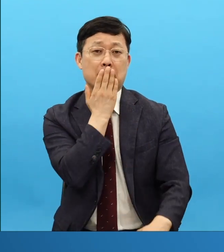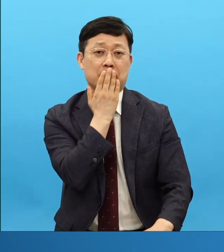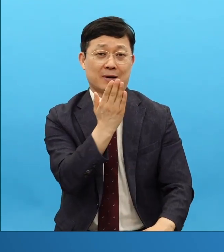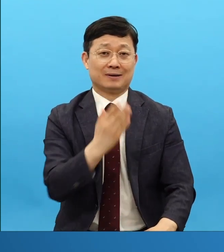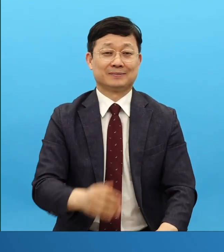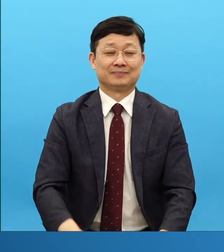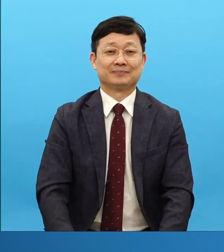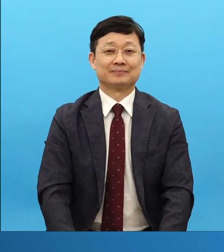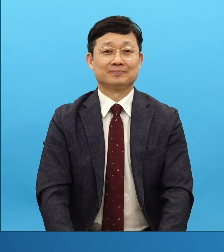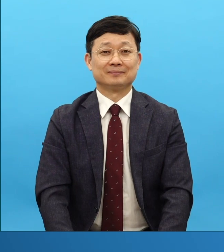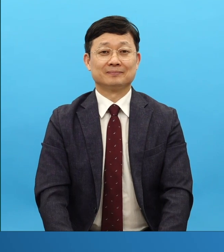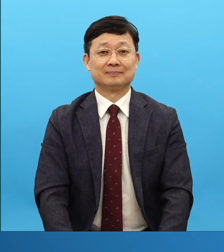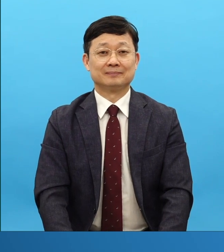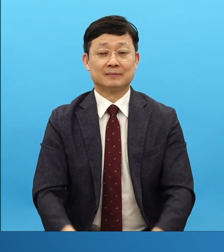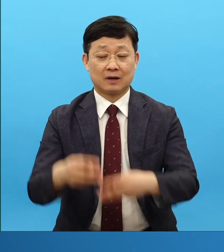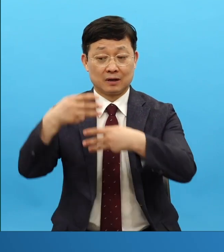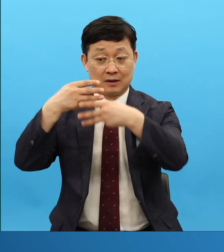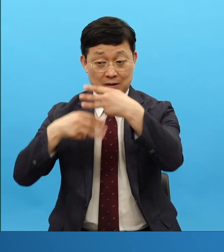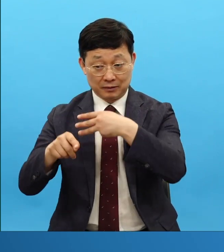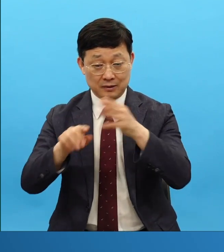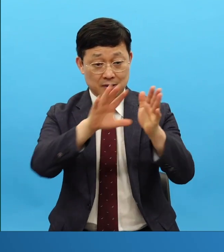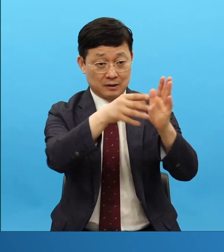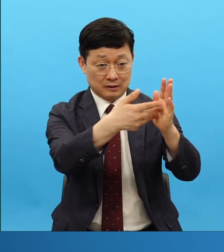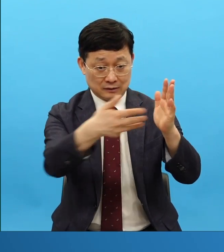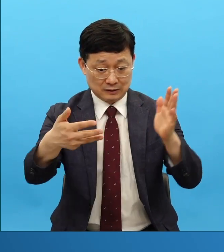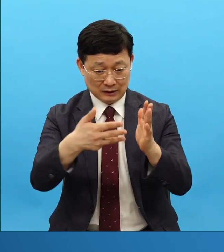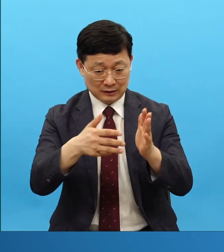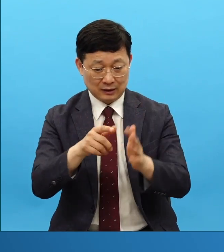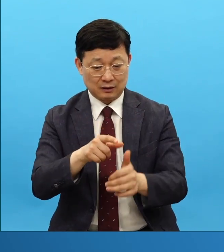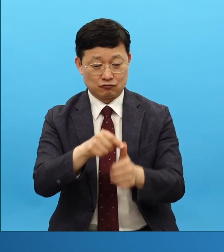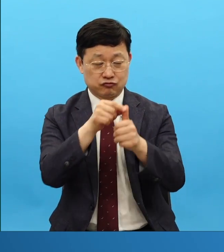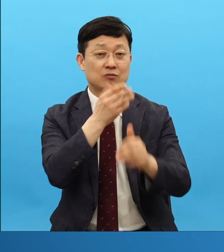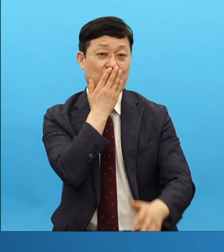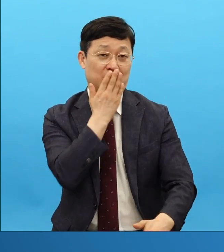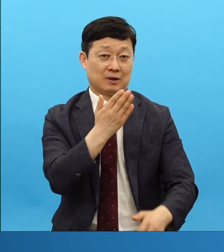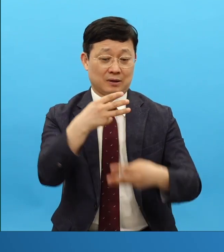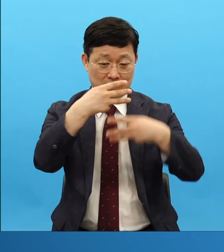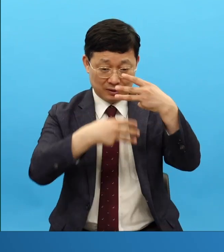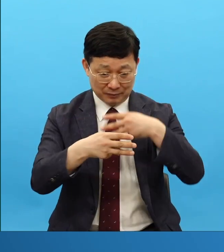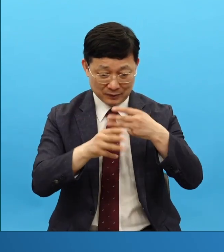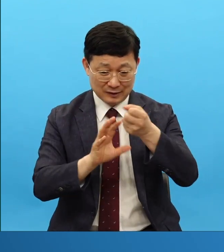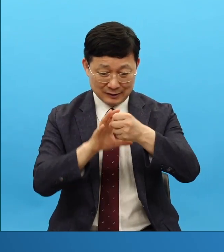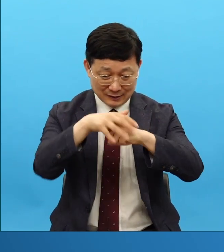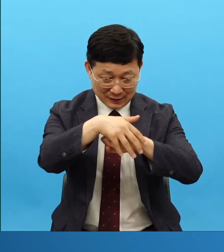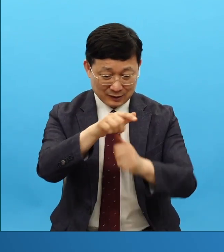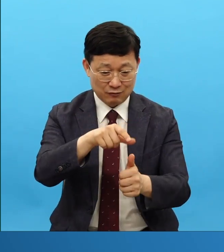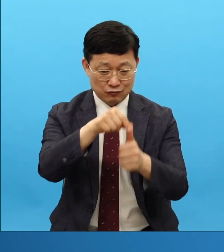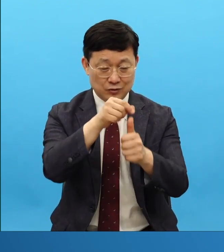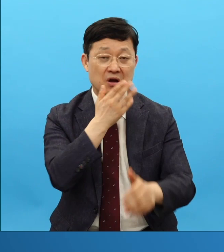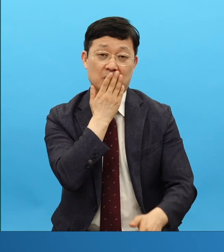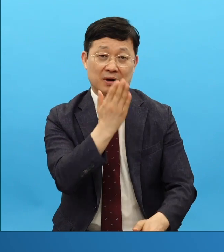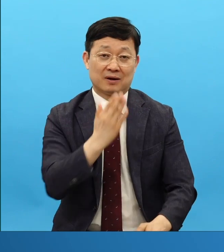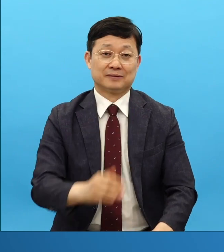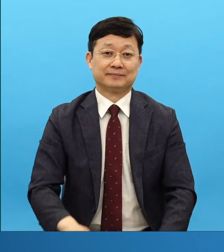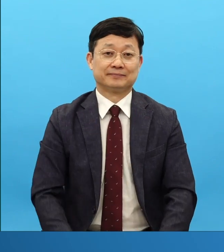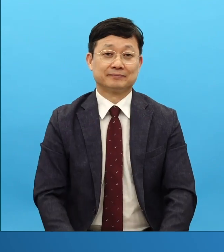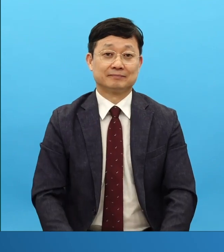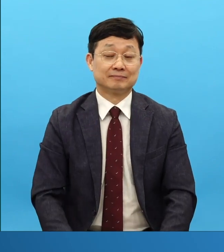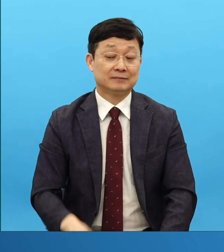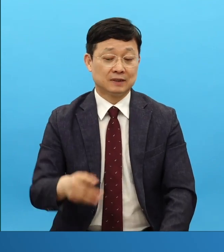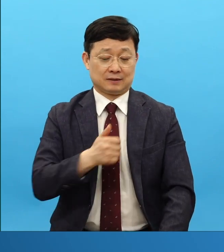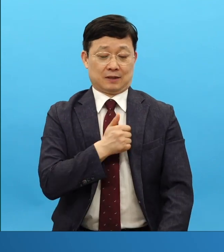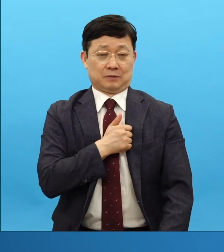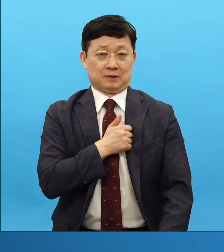can save the church and the field. 렘넌트는 시대 살립니다. Remnants will save the age. 렘넌트는 세계를 살립니다. Remnants will save the 이 world.